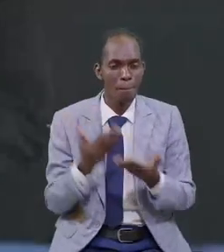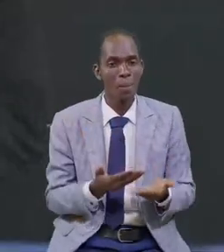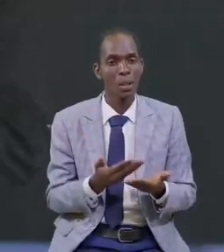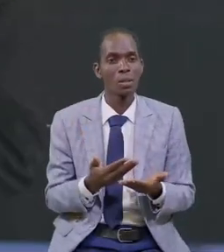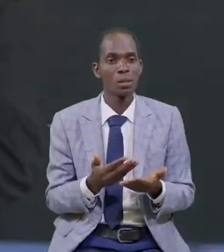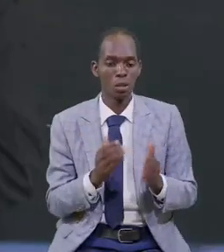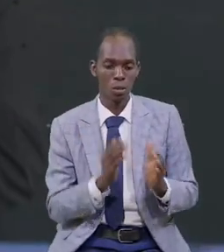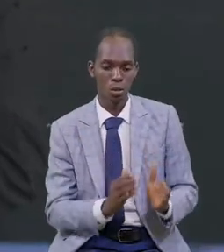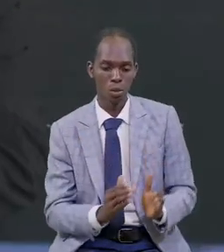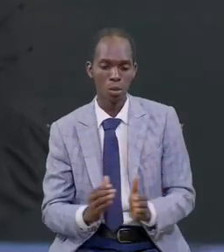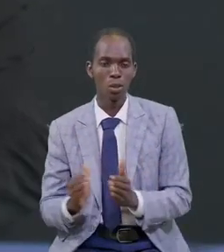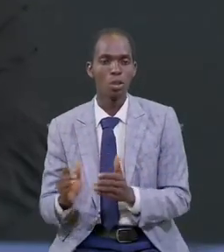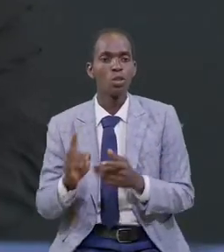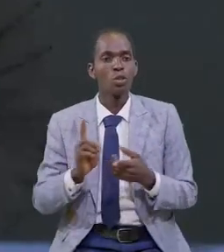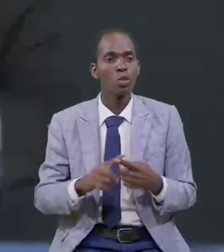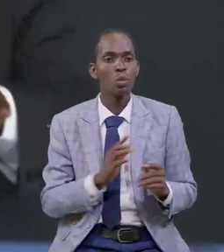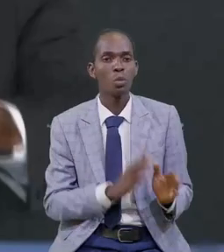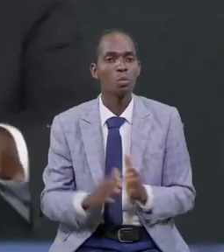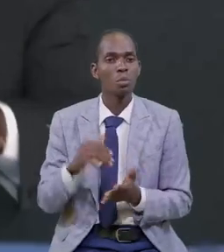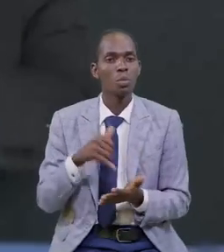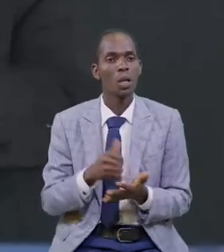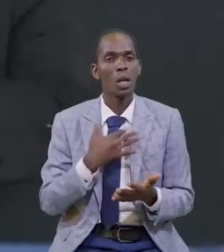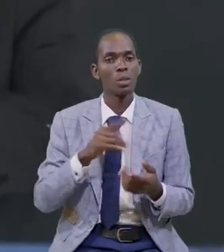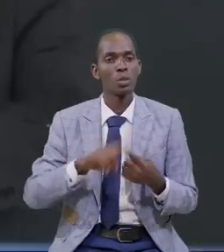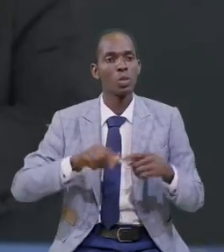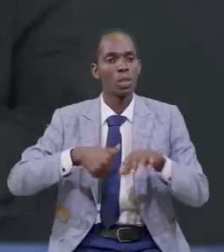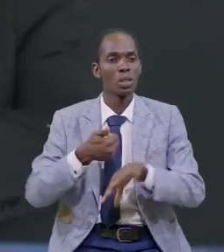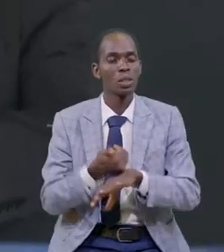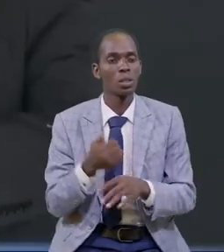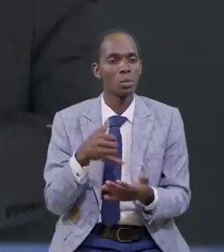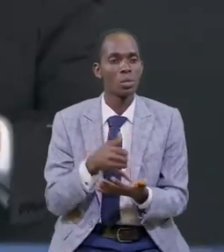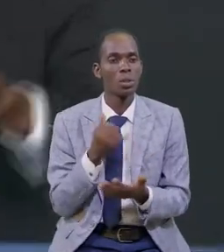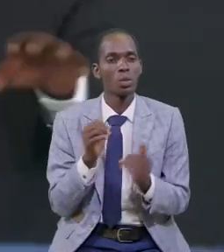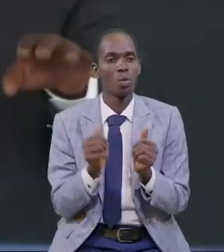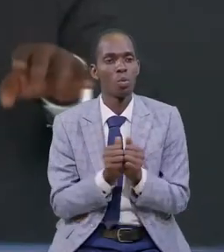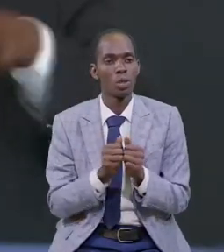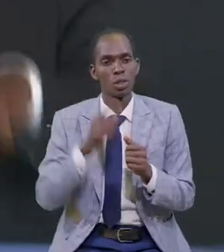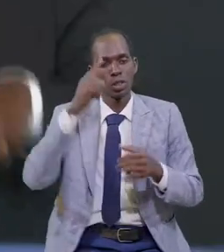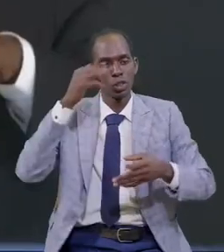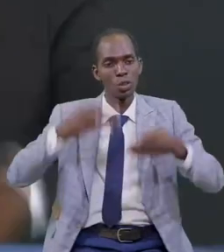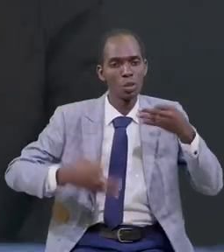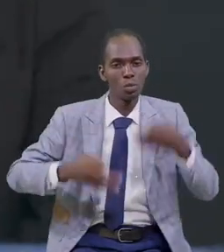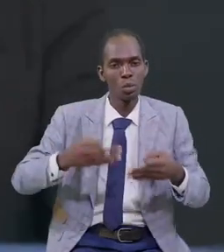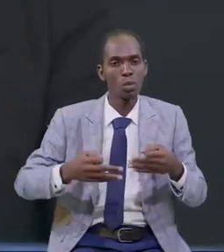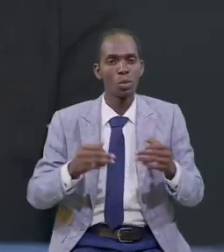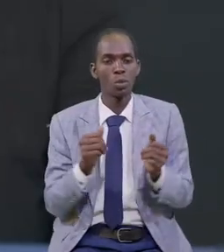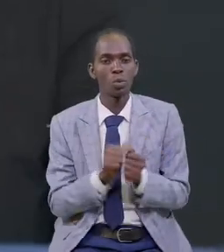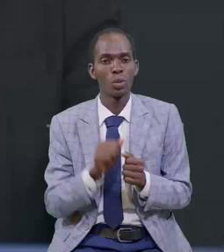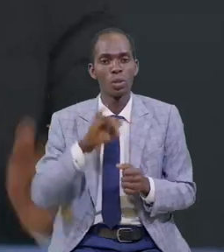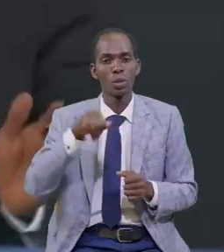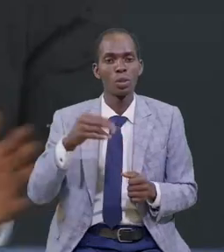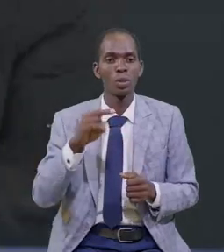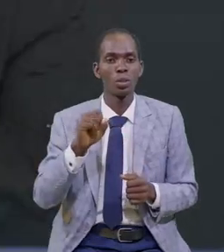l'affermir et le soutenir par le droit et par la justice des maintenant